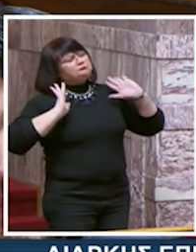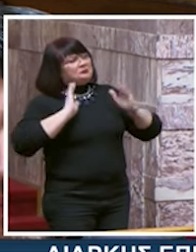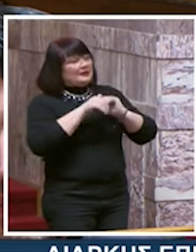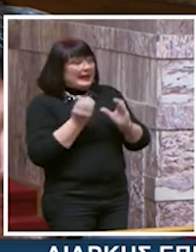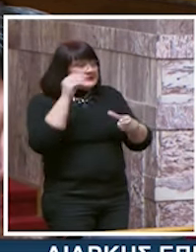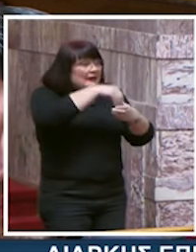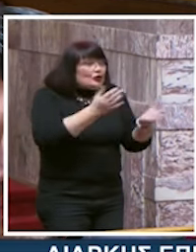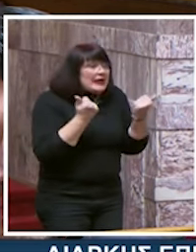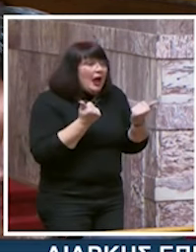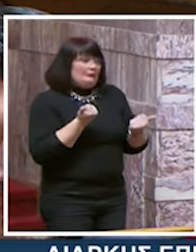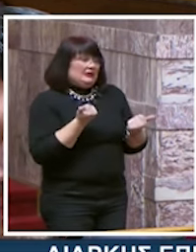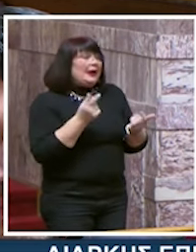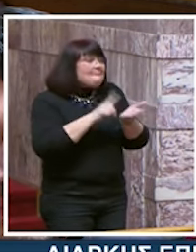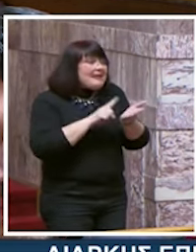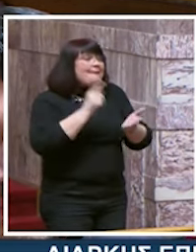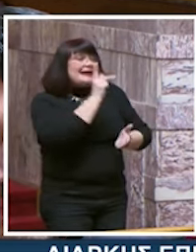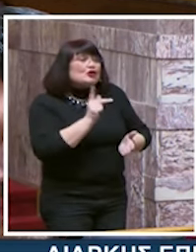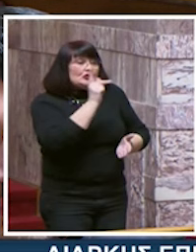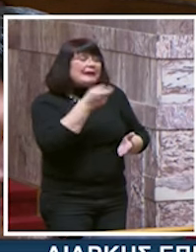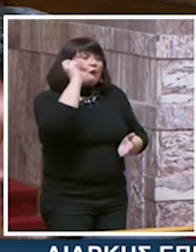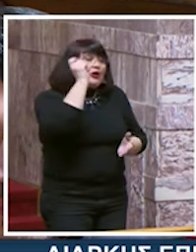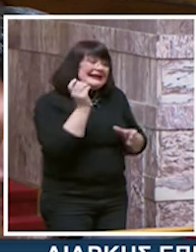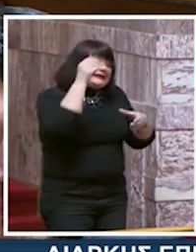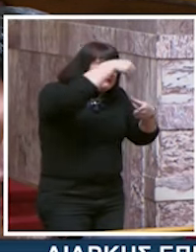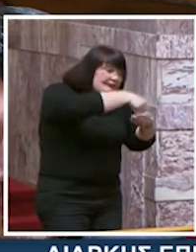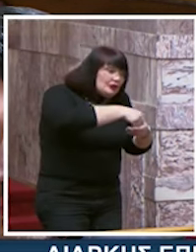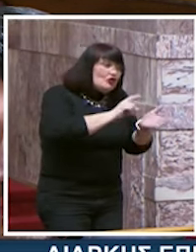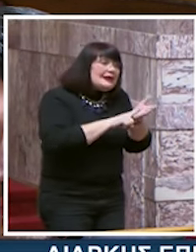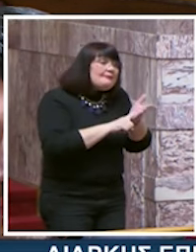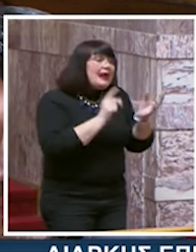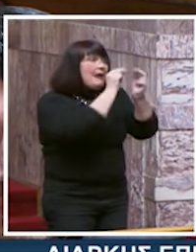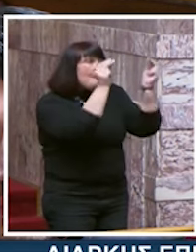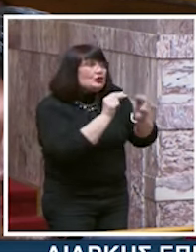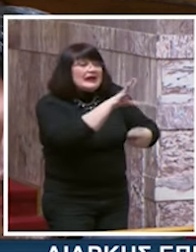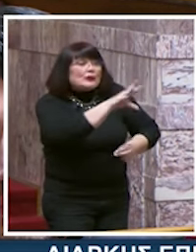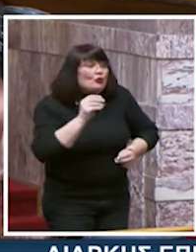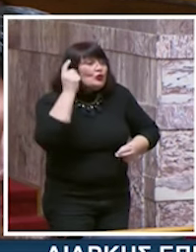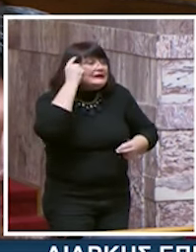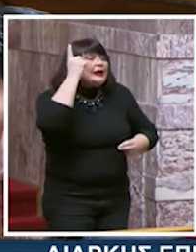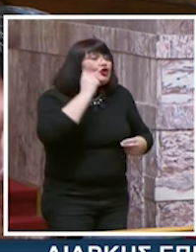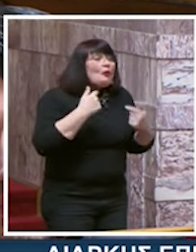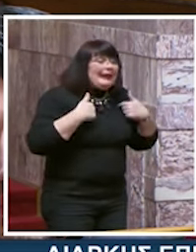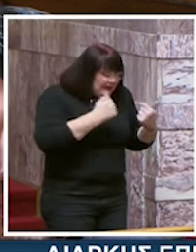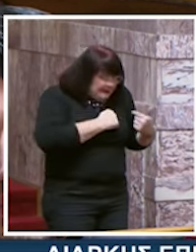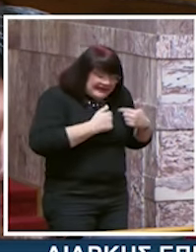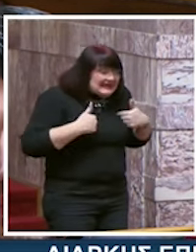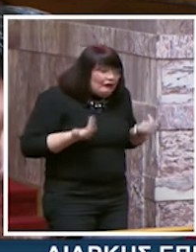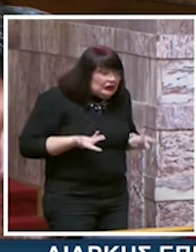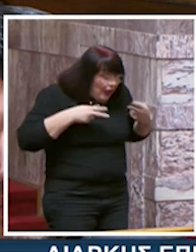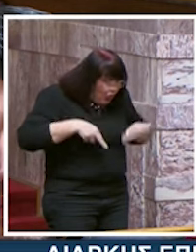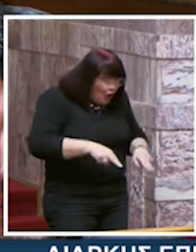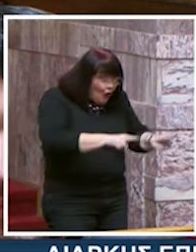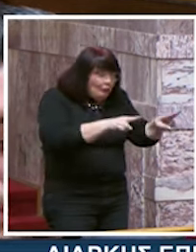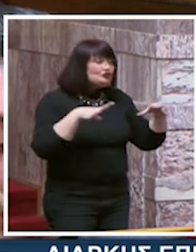συμμετοχή εκεί που κοινωνικοποιούμαστε και πολιτικοποιούμαστε, εκεί όπου βγάζουμε συμπεράσματα και αποκτούμε γνώμη. Είναι ο δρόμος που